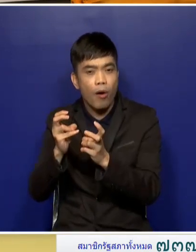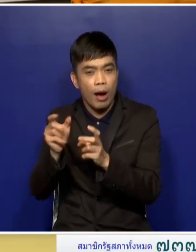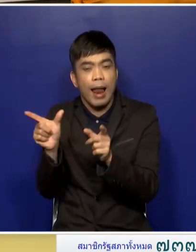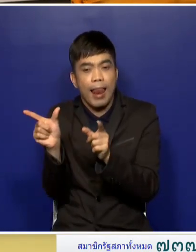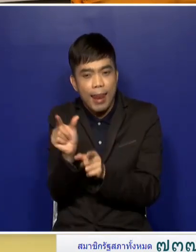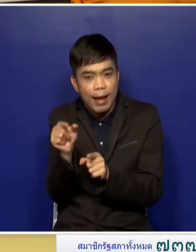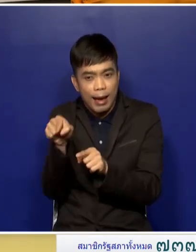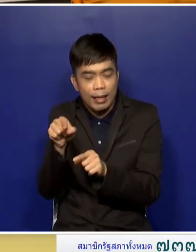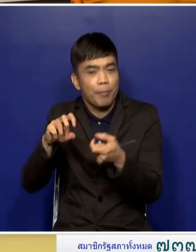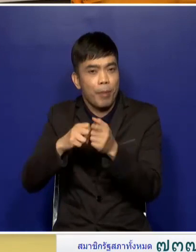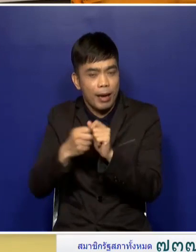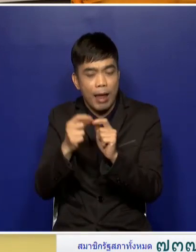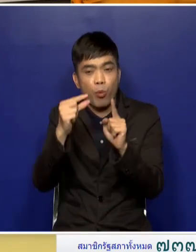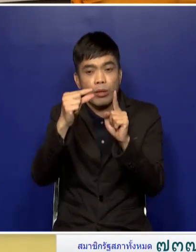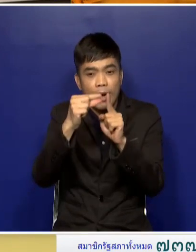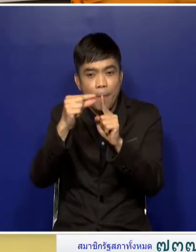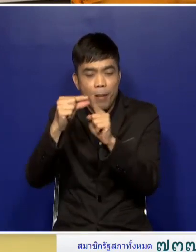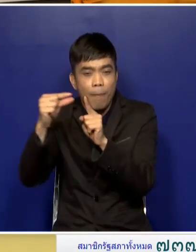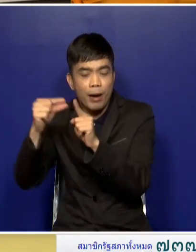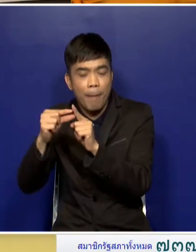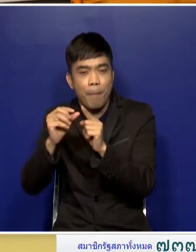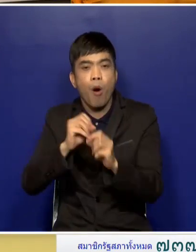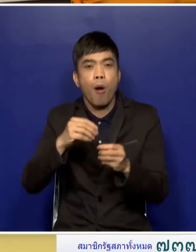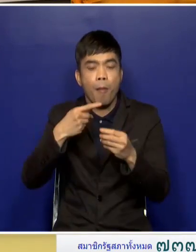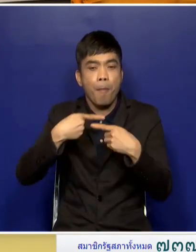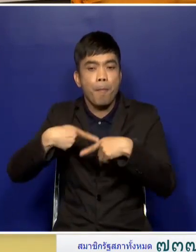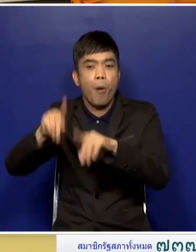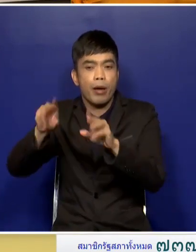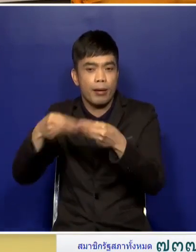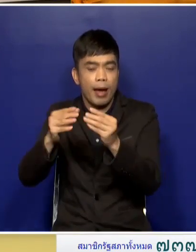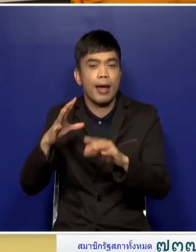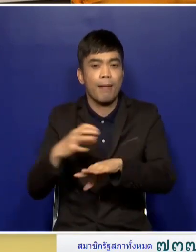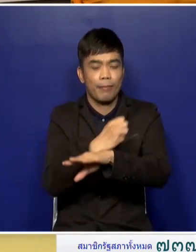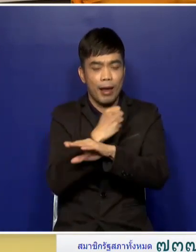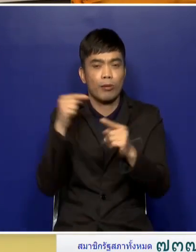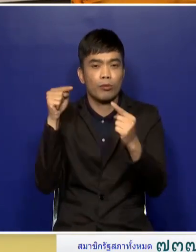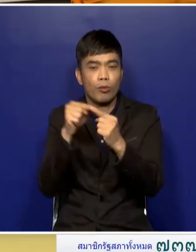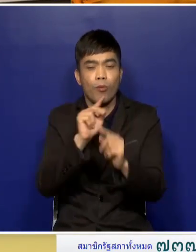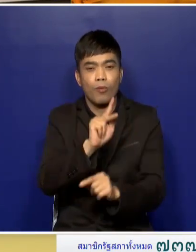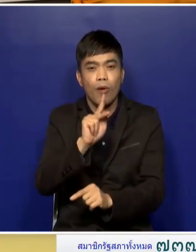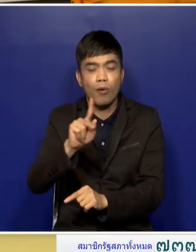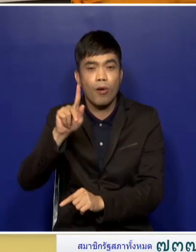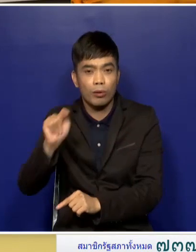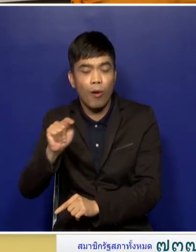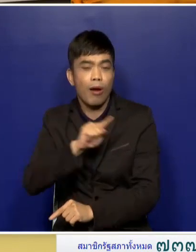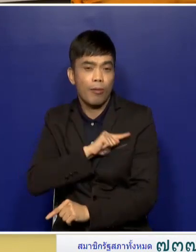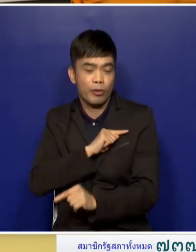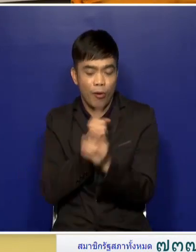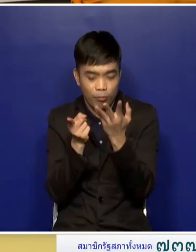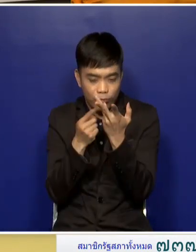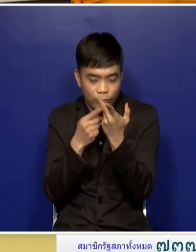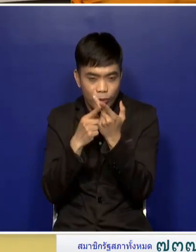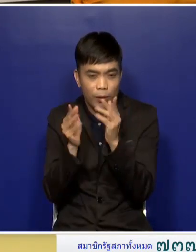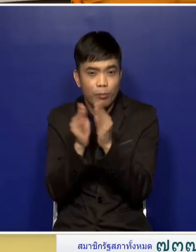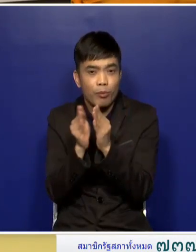าข้อความแบนี้ปล่อยใหมีอำนาจของก.ก.ต.มาคำนวนคะแนนที่พงมใแต่รจัหัดไปอกมนกจะทำให้